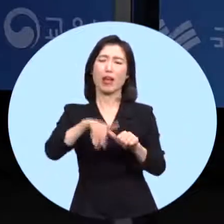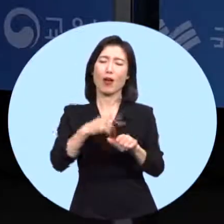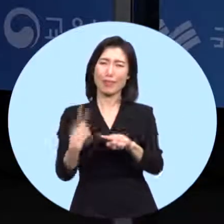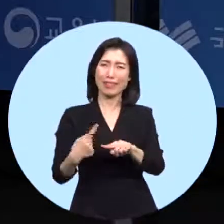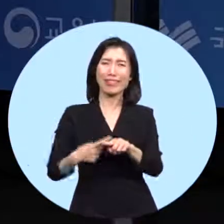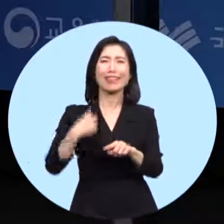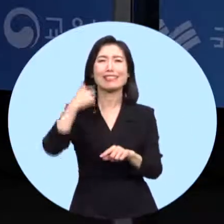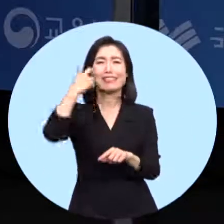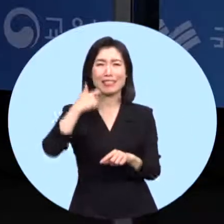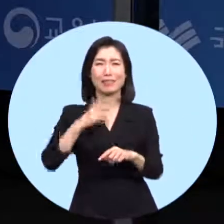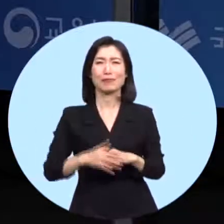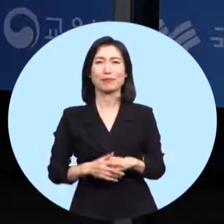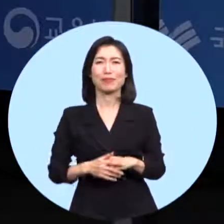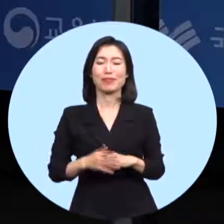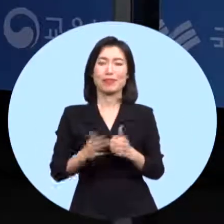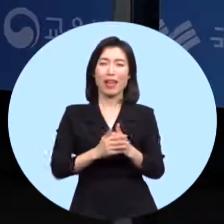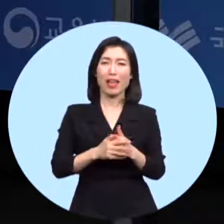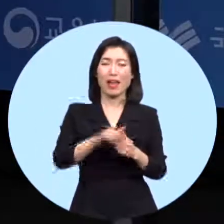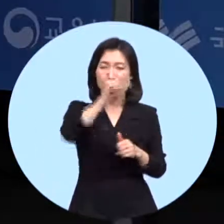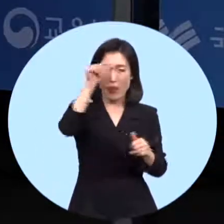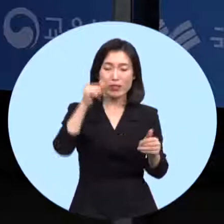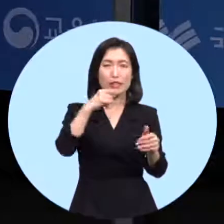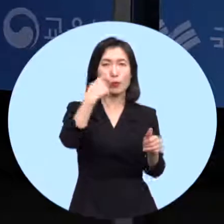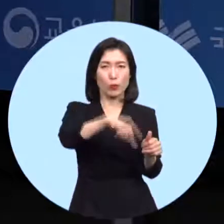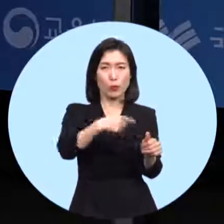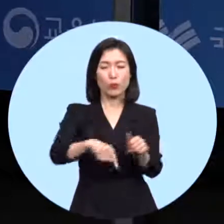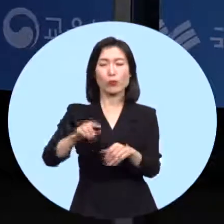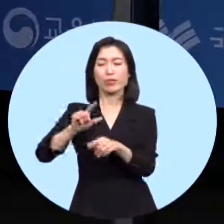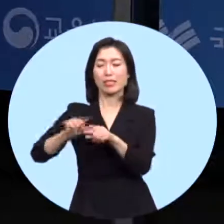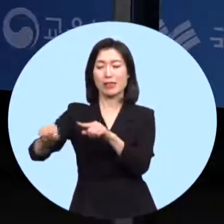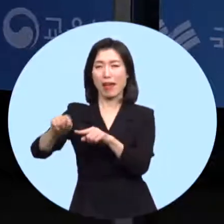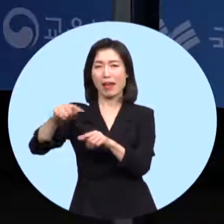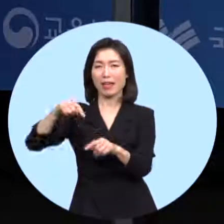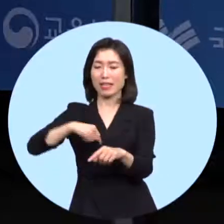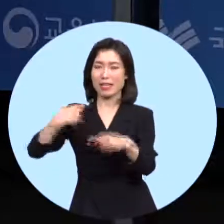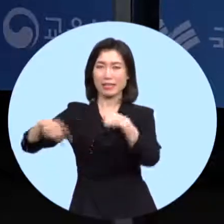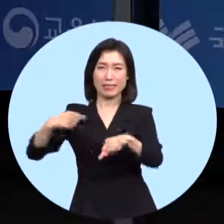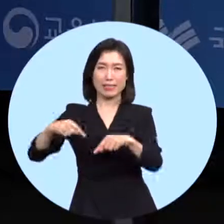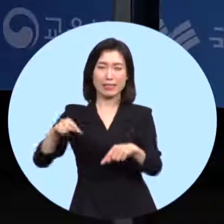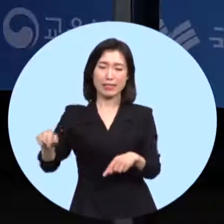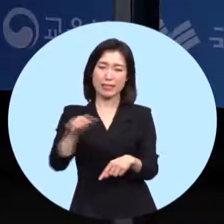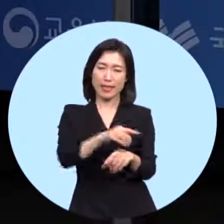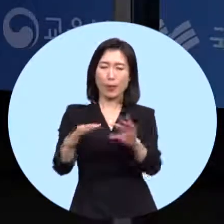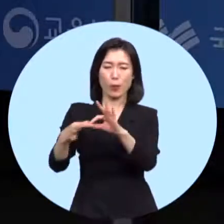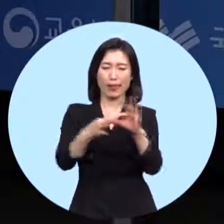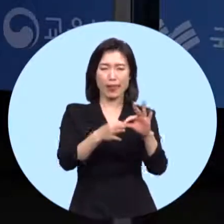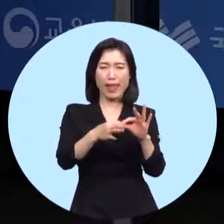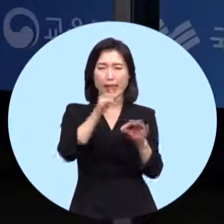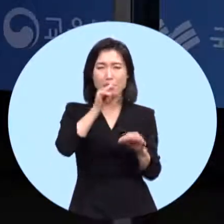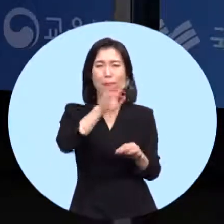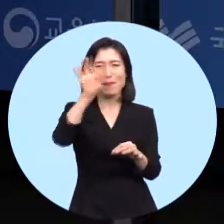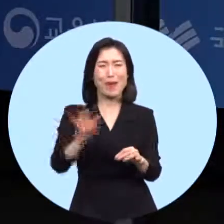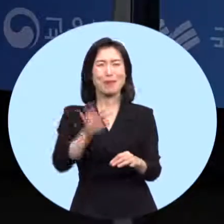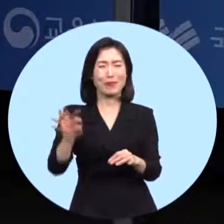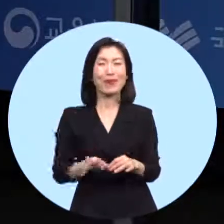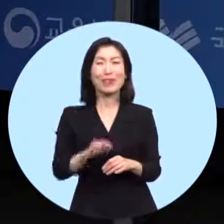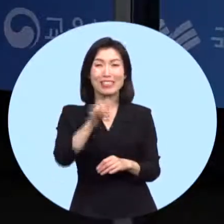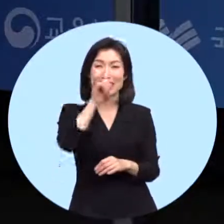아마도 그 평생교육과 지방자치, 지방분권에 관해서는 계속 이제 연결점이 얘기가 될 수밖에 없을 텐데요.